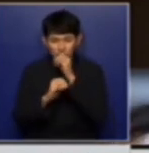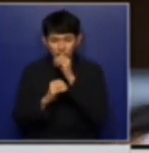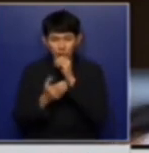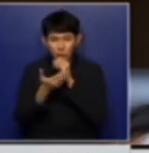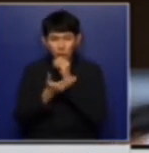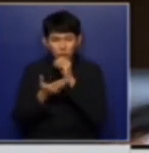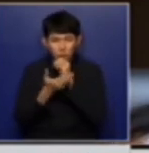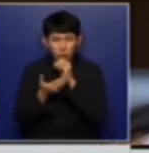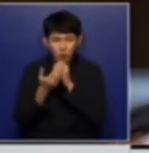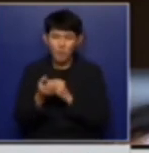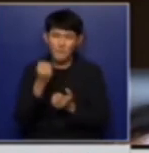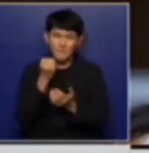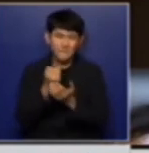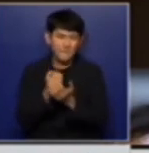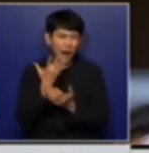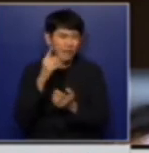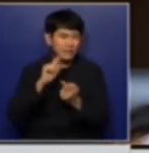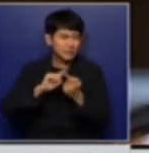ามากที่สุดในโลก